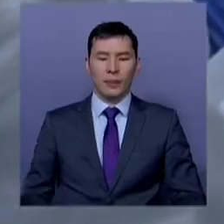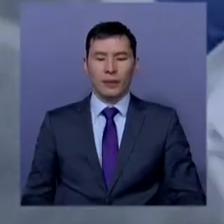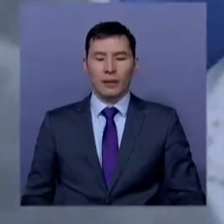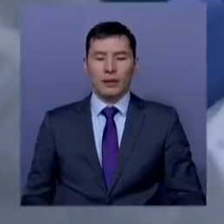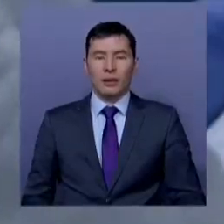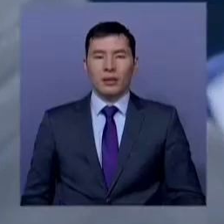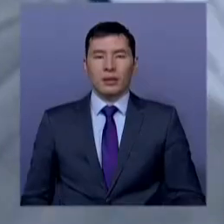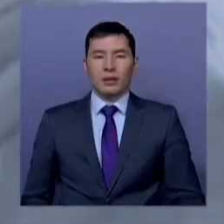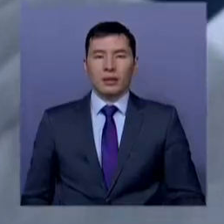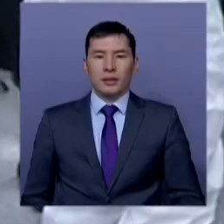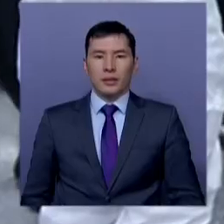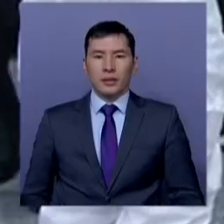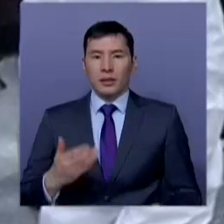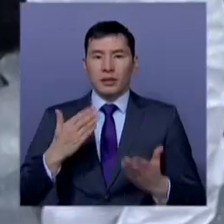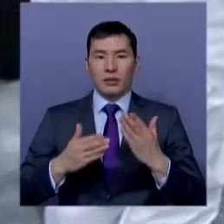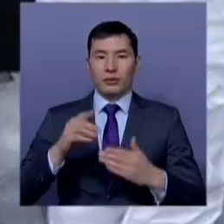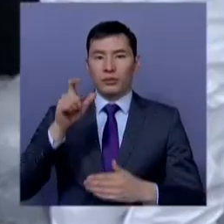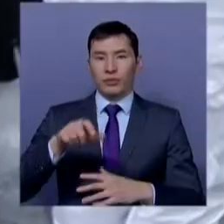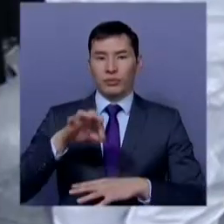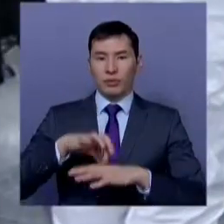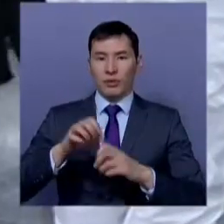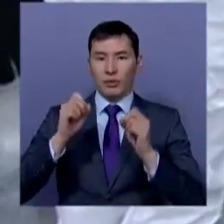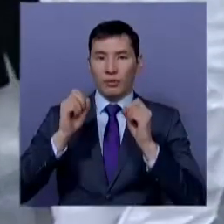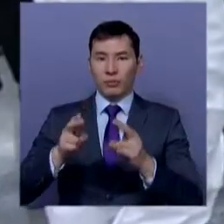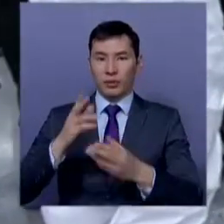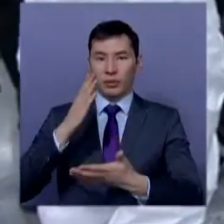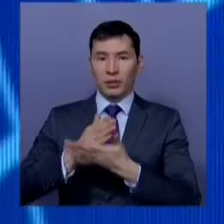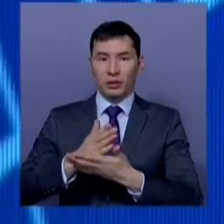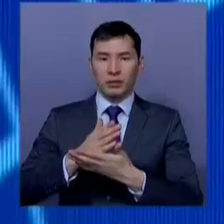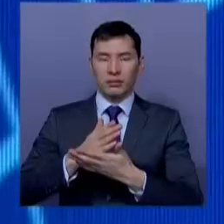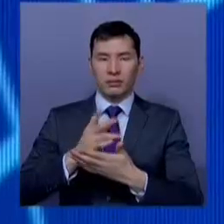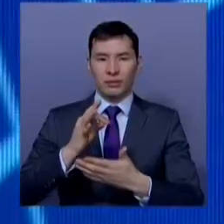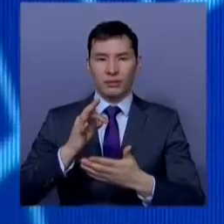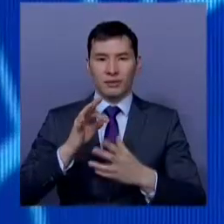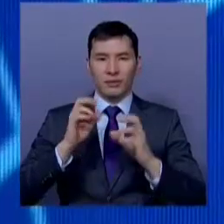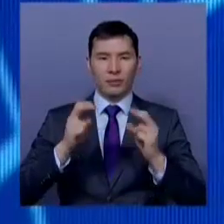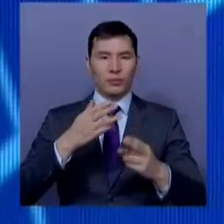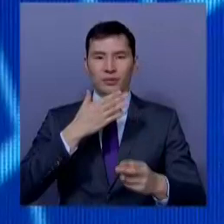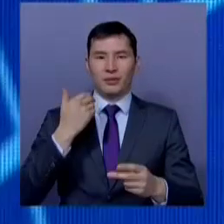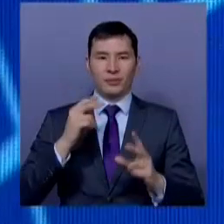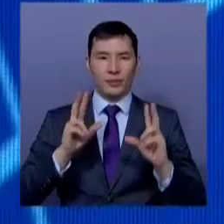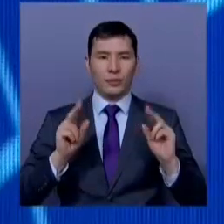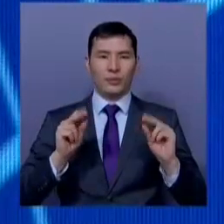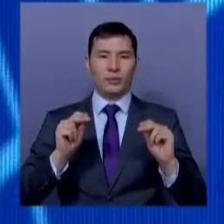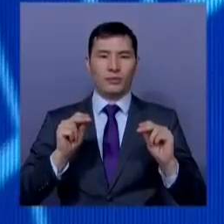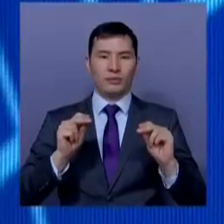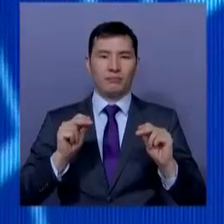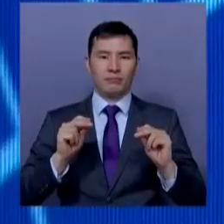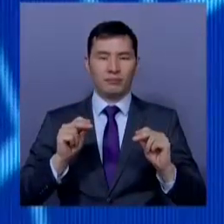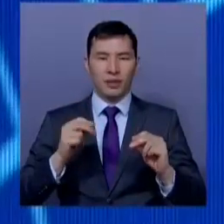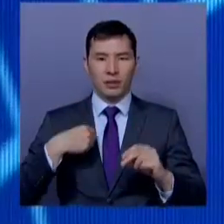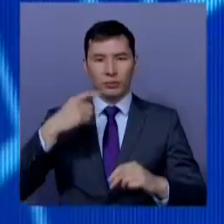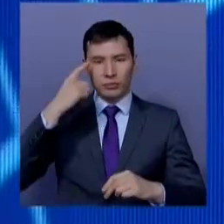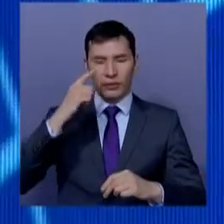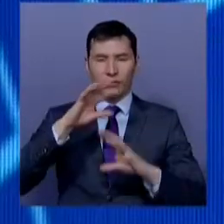ли опасность по коронавирусу. Аллаху шукр, все нормально. Так что я думаю, что